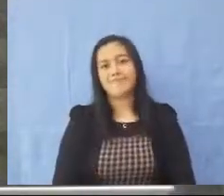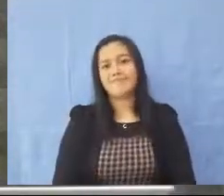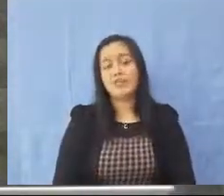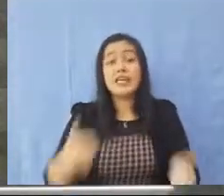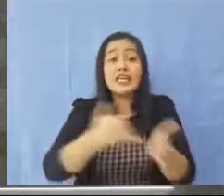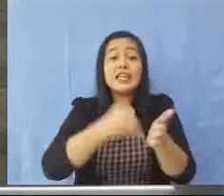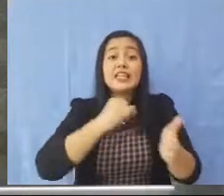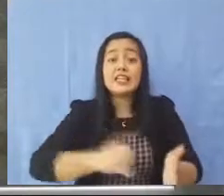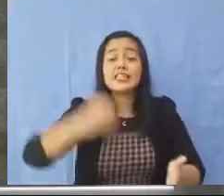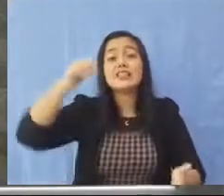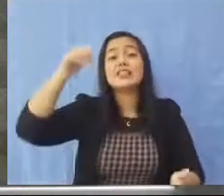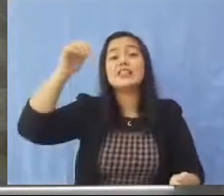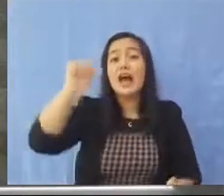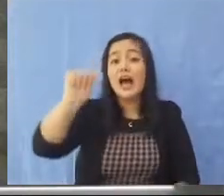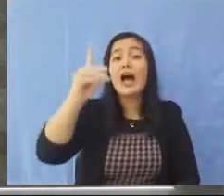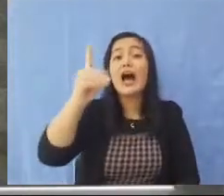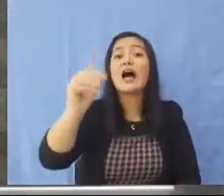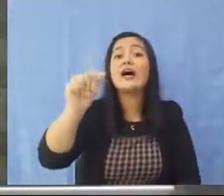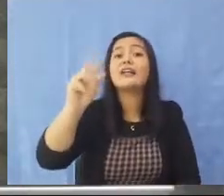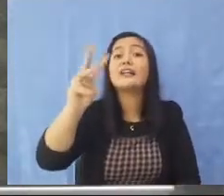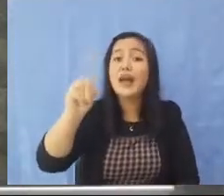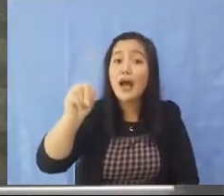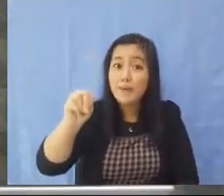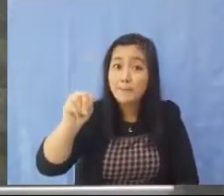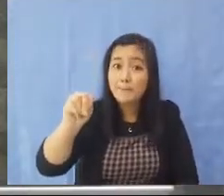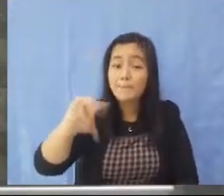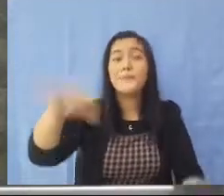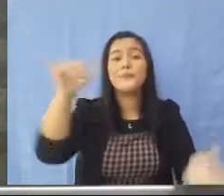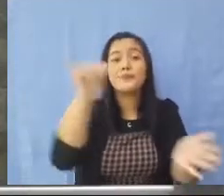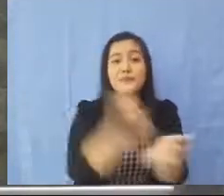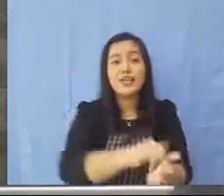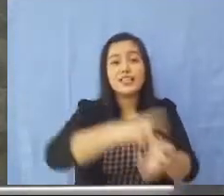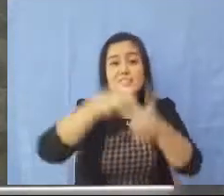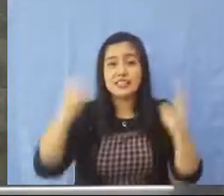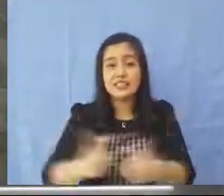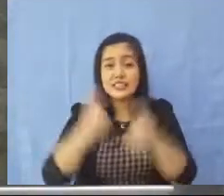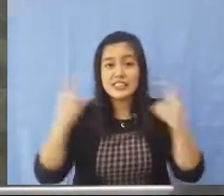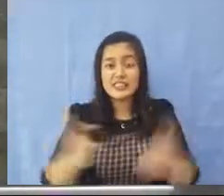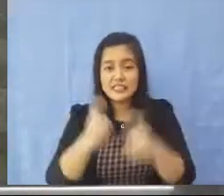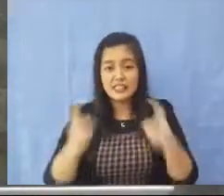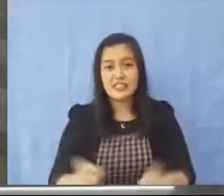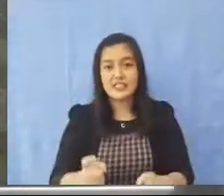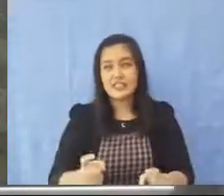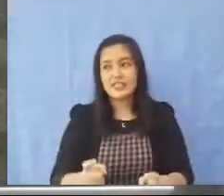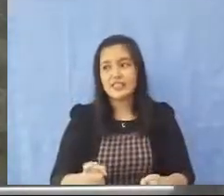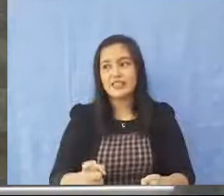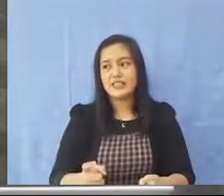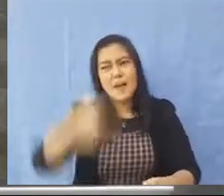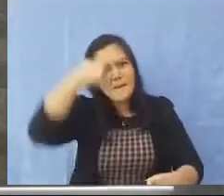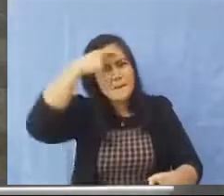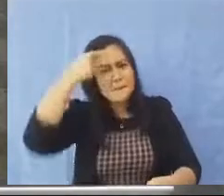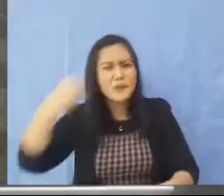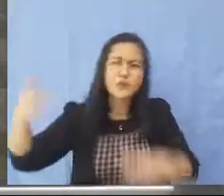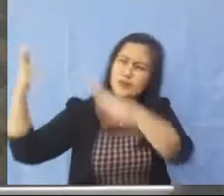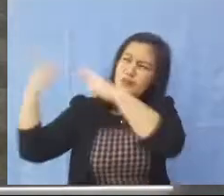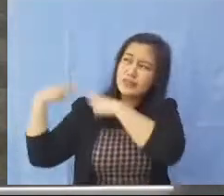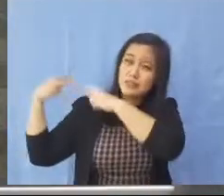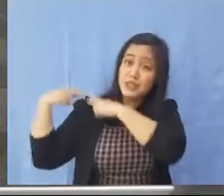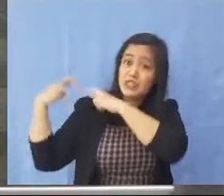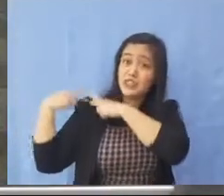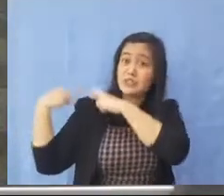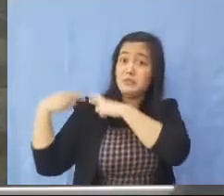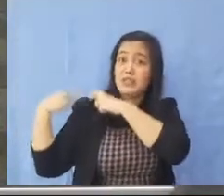sabi, yung corruption of man. So tandaan niyo po ha, corruption of man, the second part is the corruption of man. Okay?